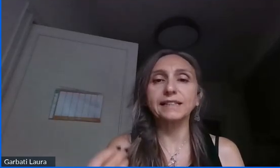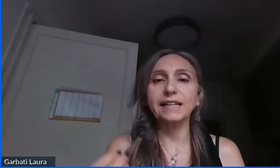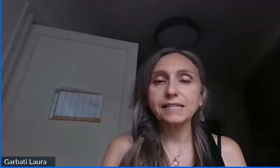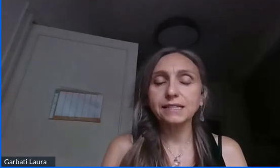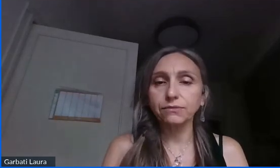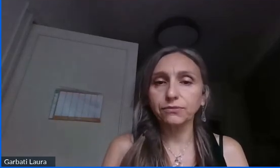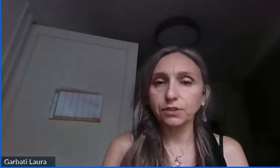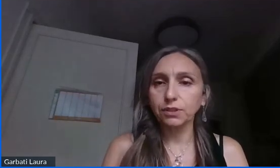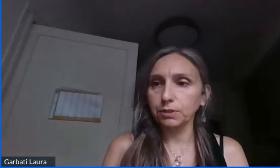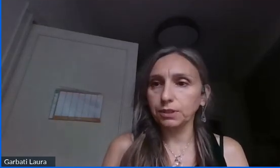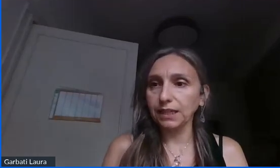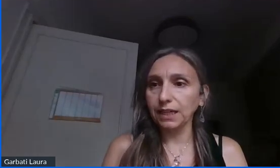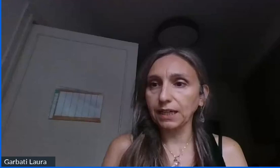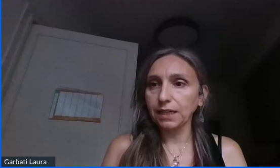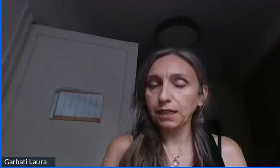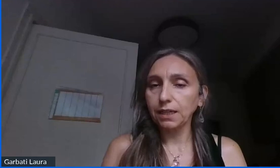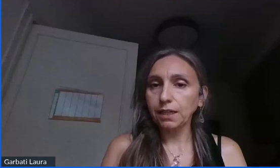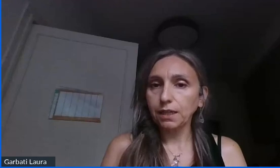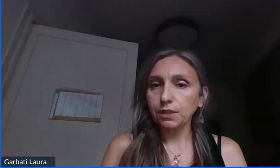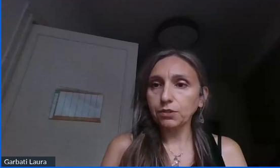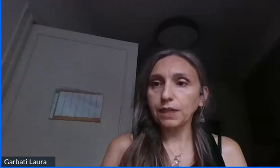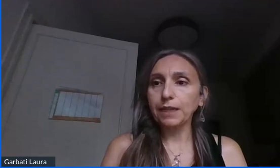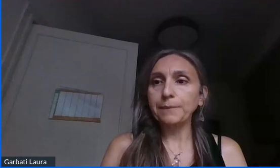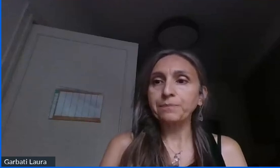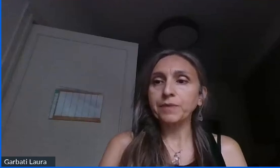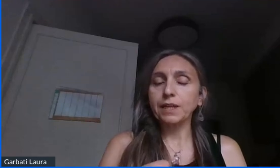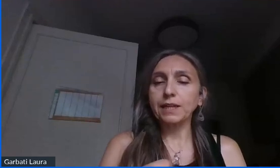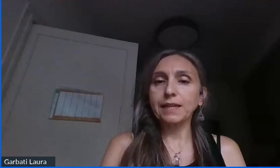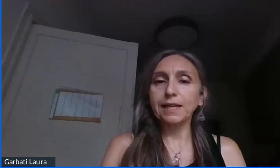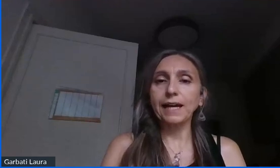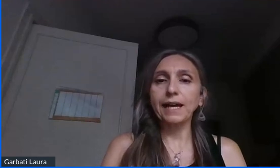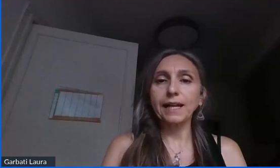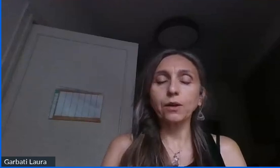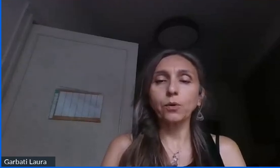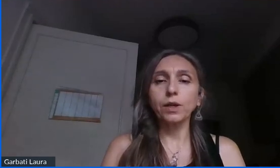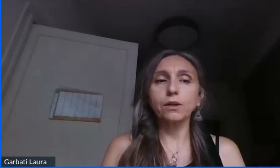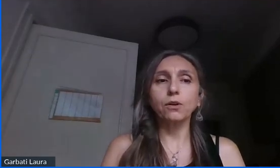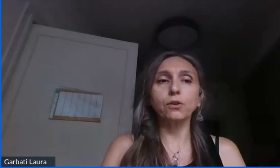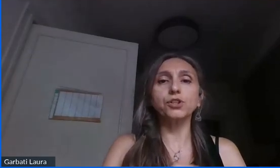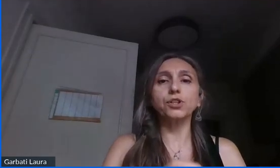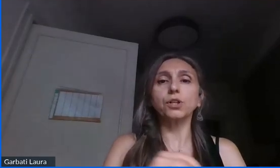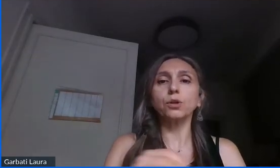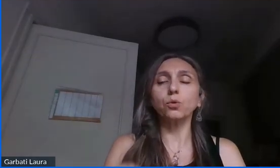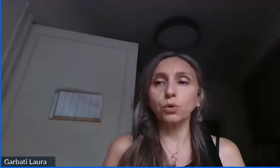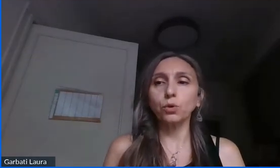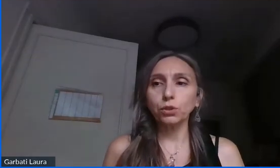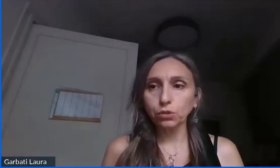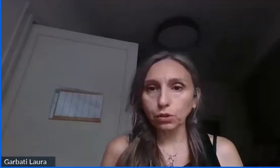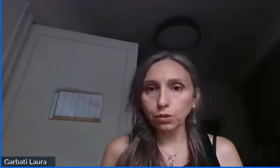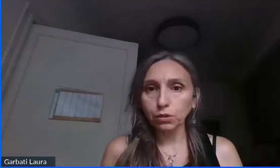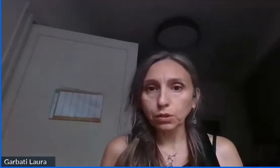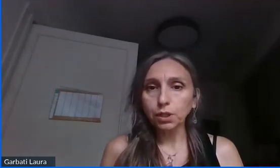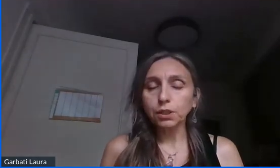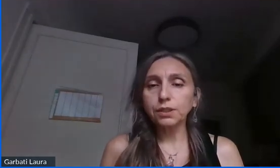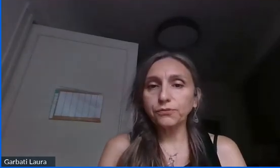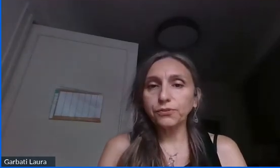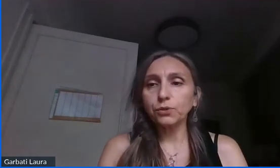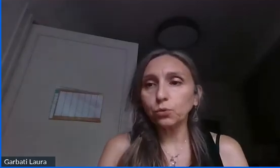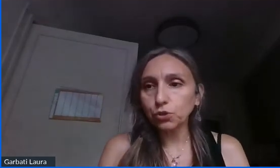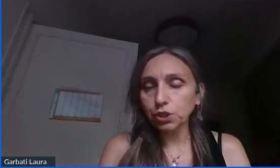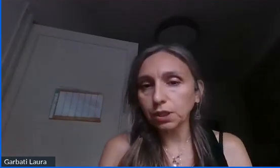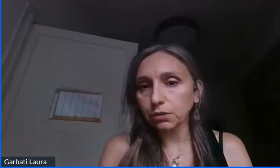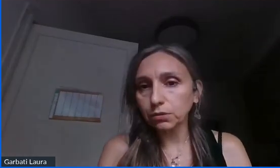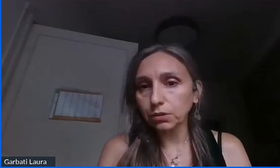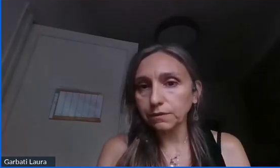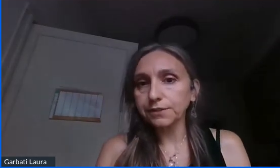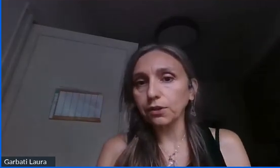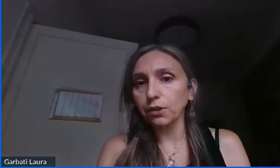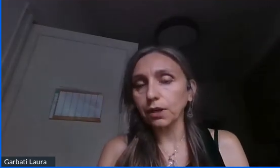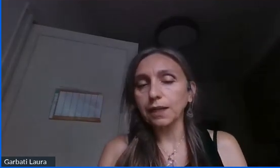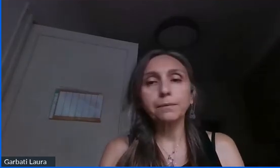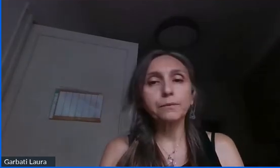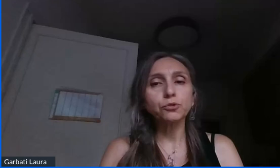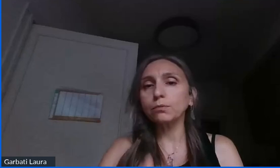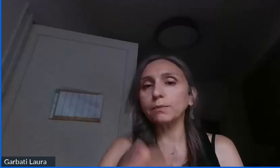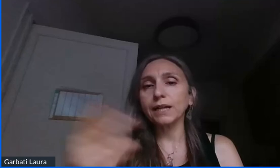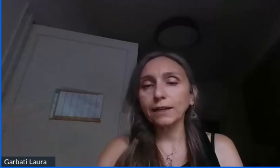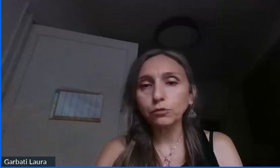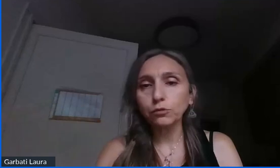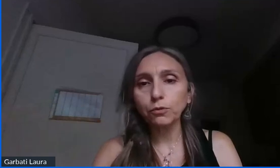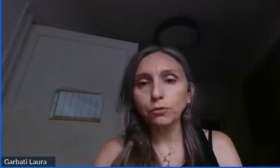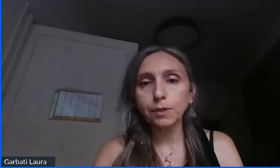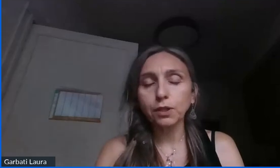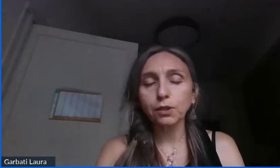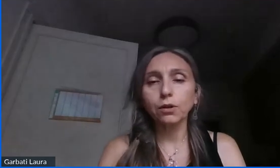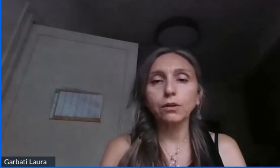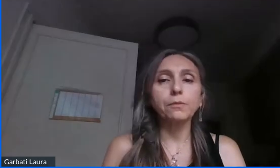source è che il trust è fondamentale, cioè il creare quel circuito di fiducia e di condivisione.